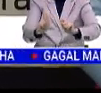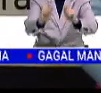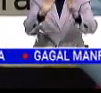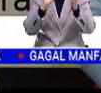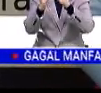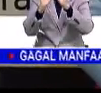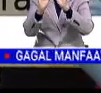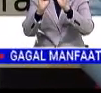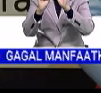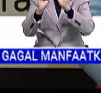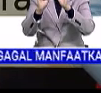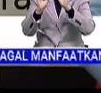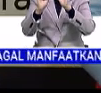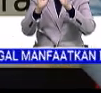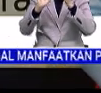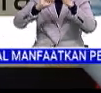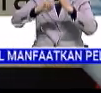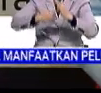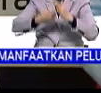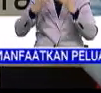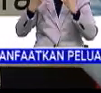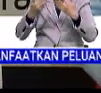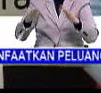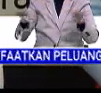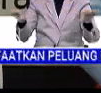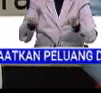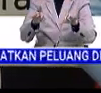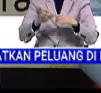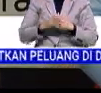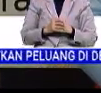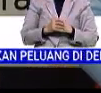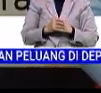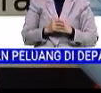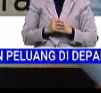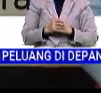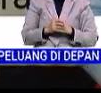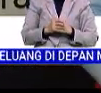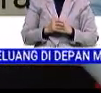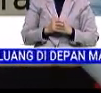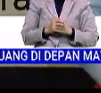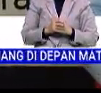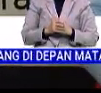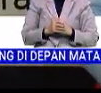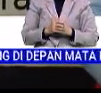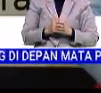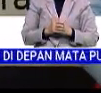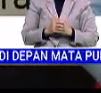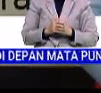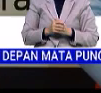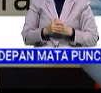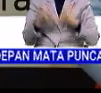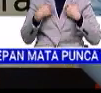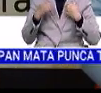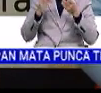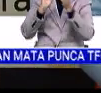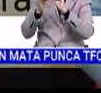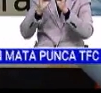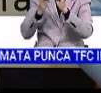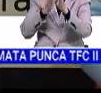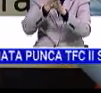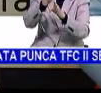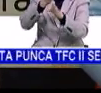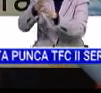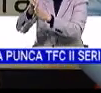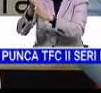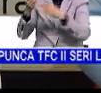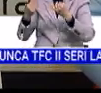pendigitalan. Setelah mengumumkan sekarang sudah mula dilaksanakan. Ya. Ini kita ada dalam bidang pendigitalan yang merupakan